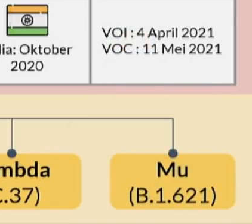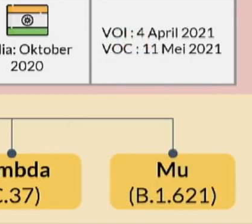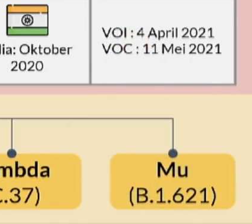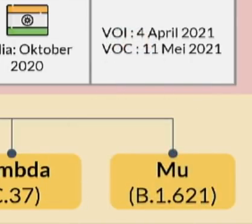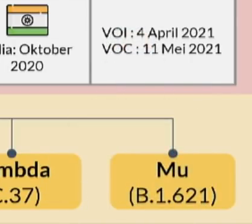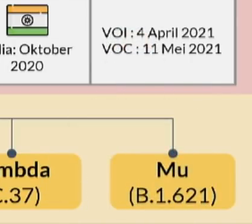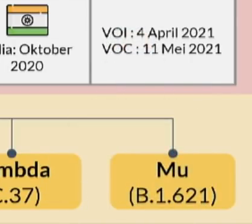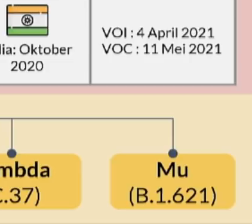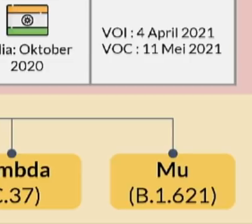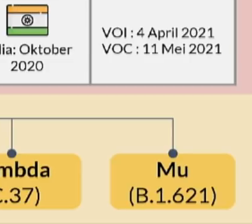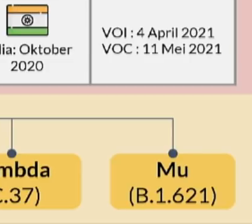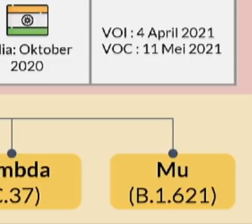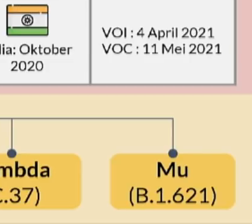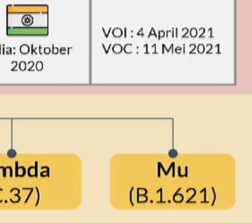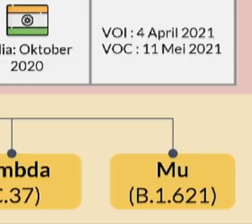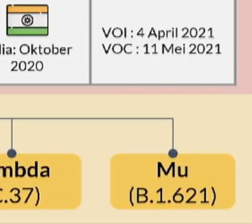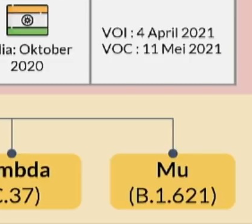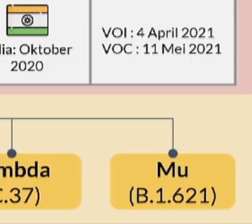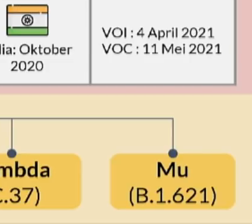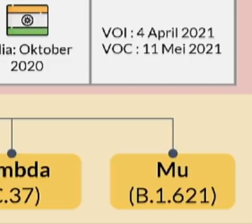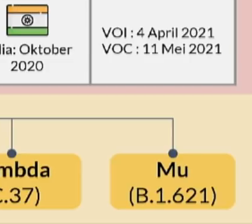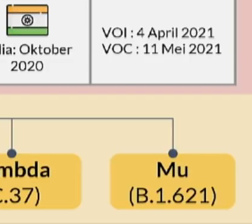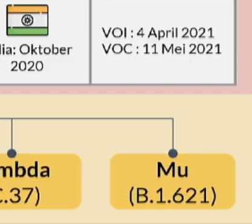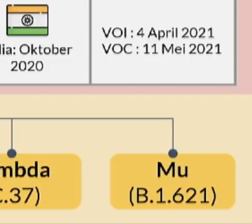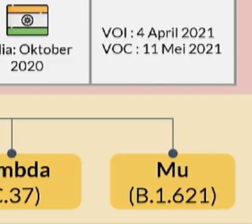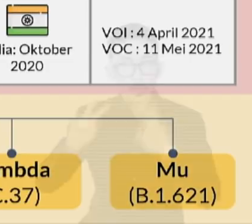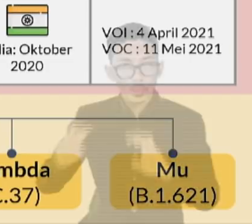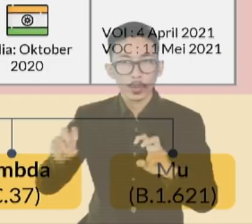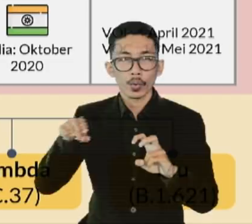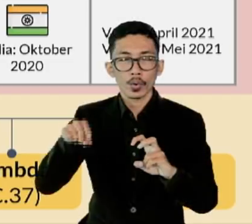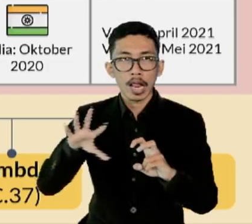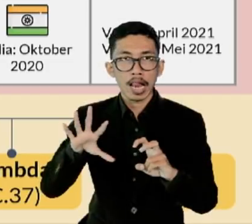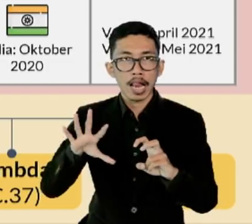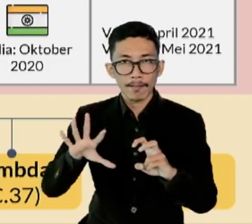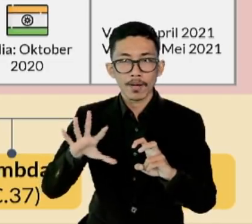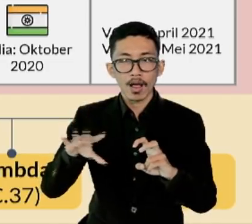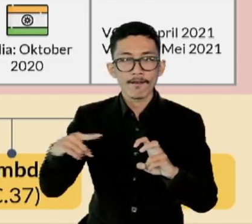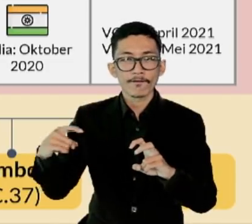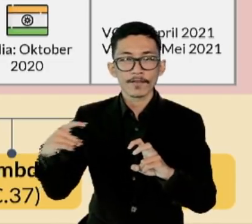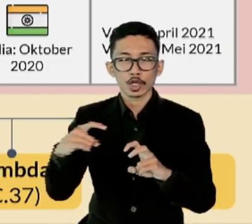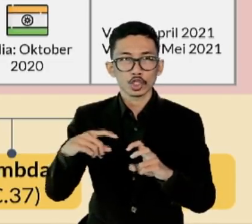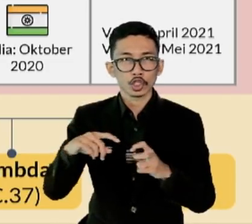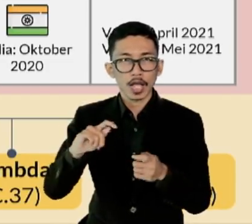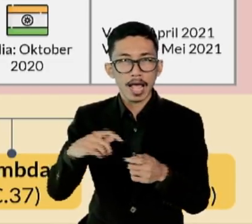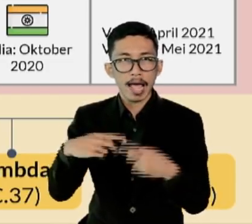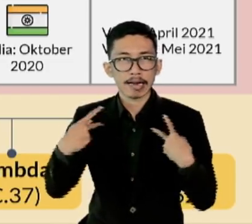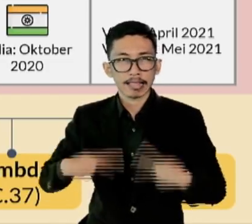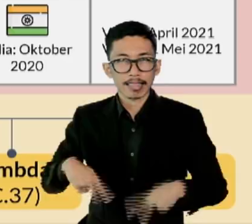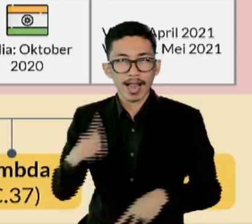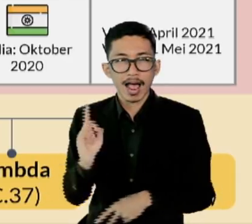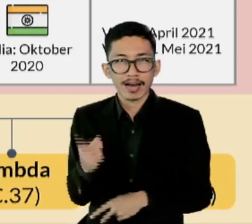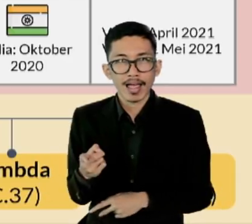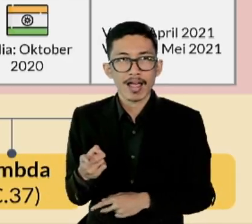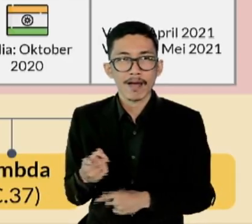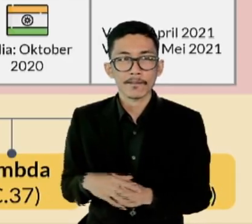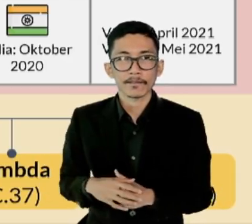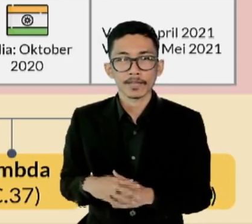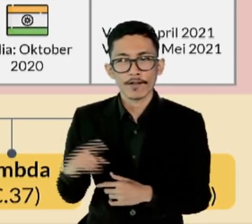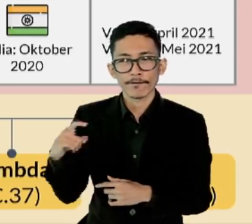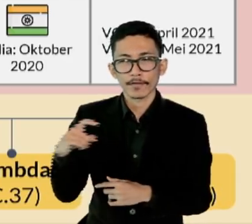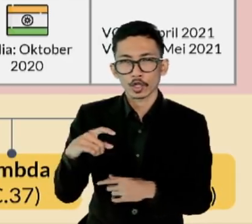kategori VOI diprediksi dapat mempengaruhi karakteristik virus, dilihat dari perubahan